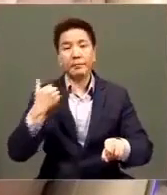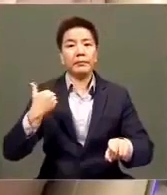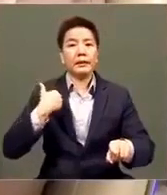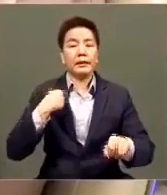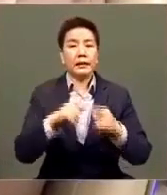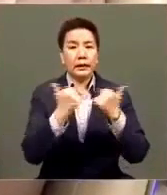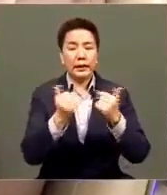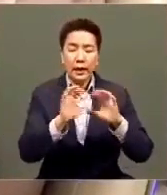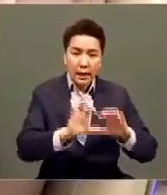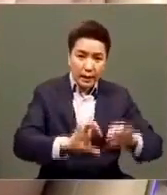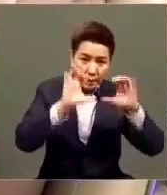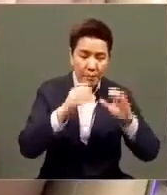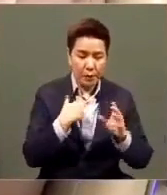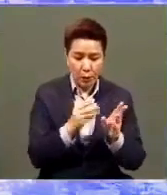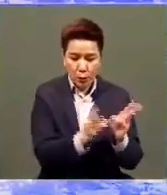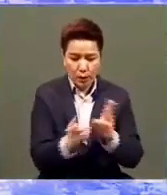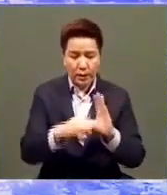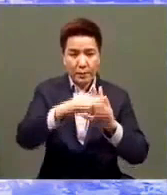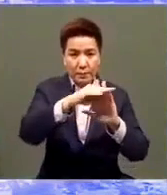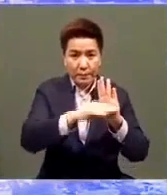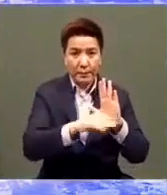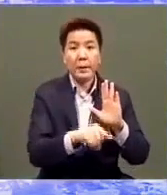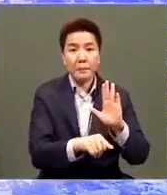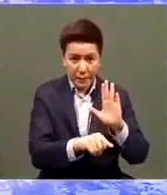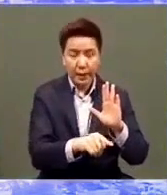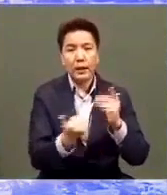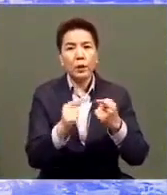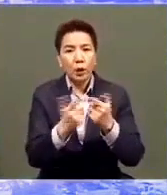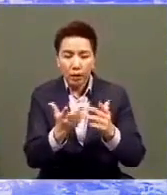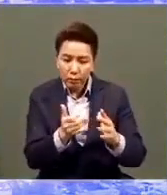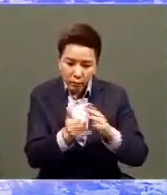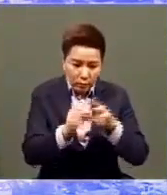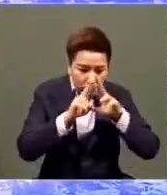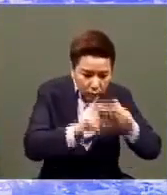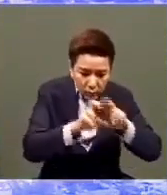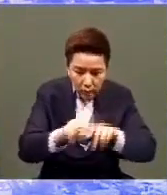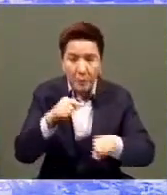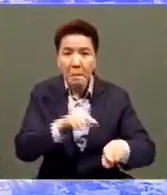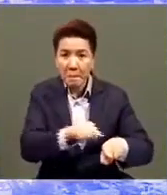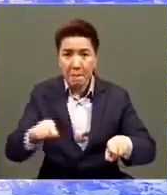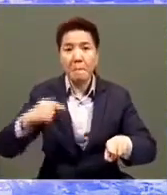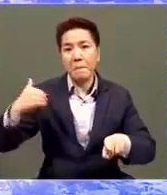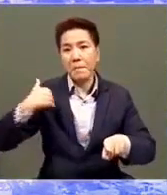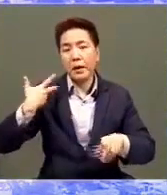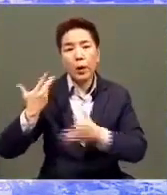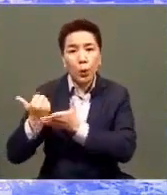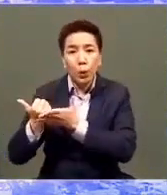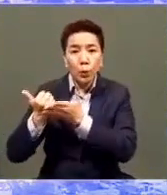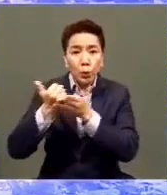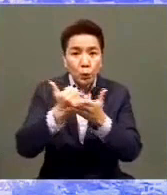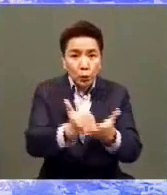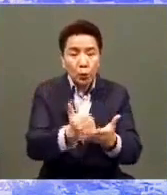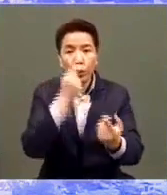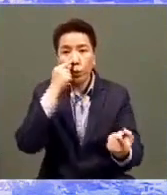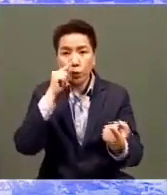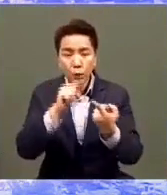เรื่องของภาครัฐที่ออกมาตรการอย่างเข้มข้นมีการคัดกรองเชิงรุกนะคะมีความพยายามที่จะช่วยกันในส่